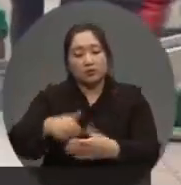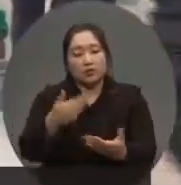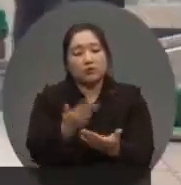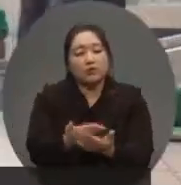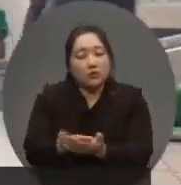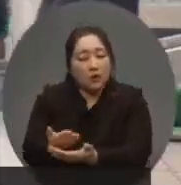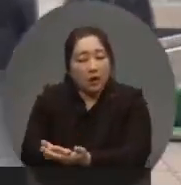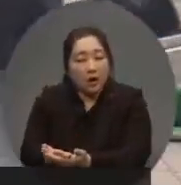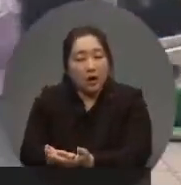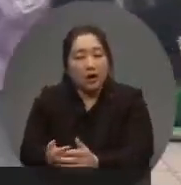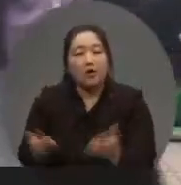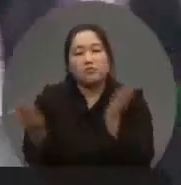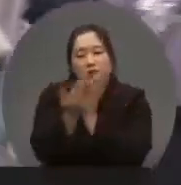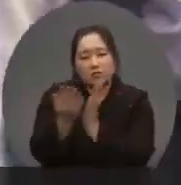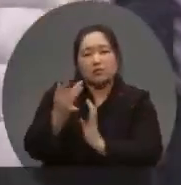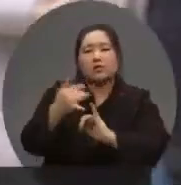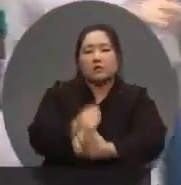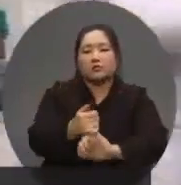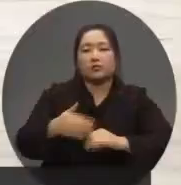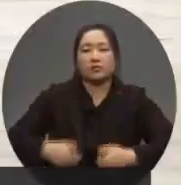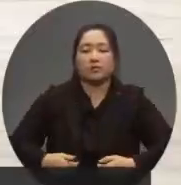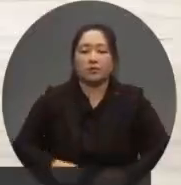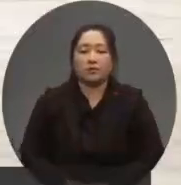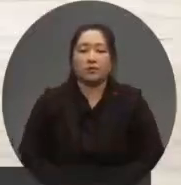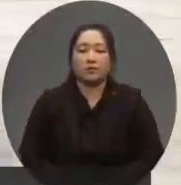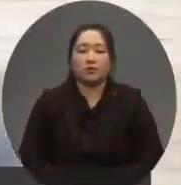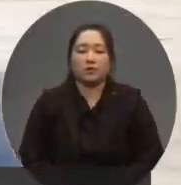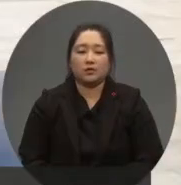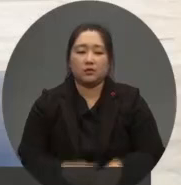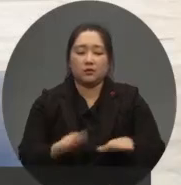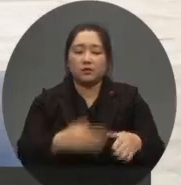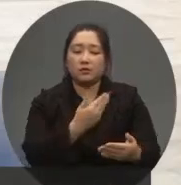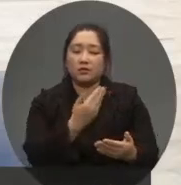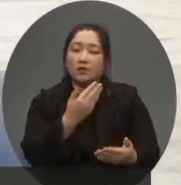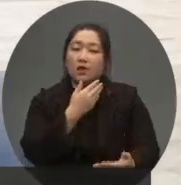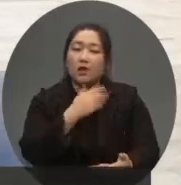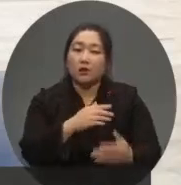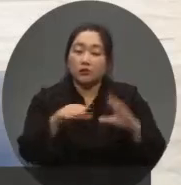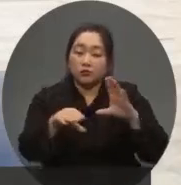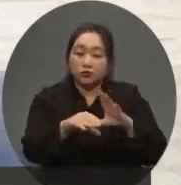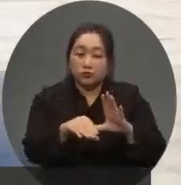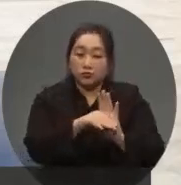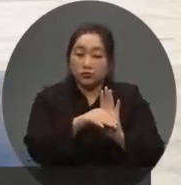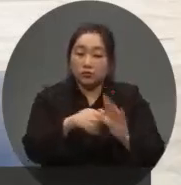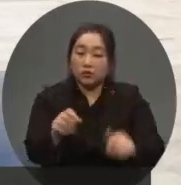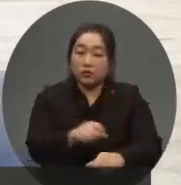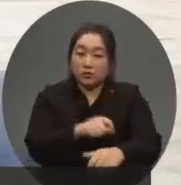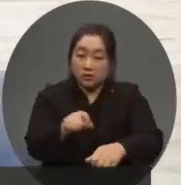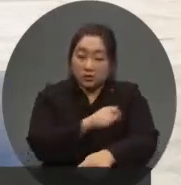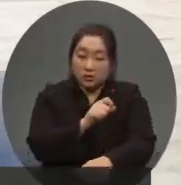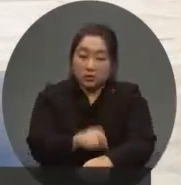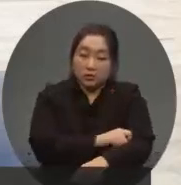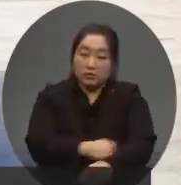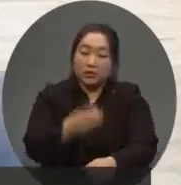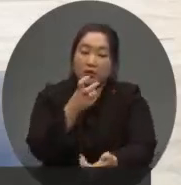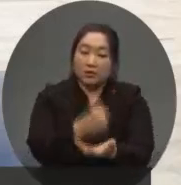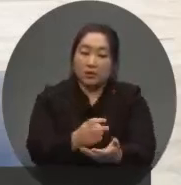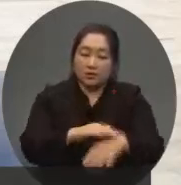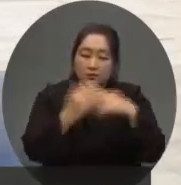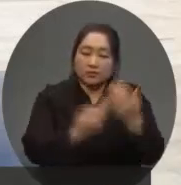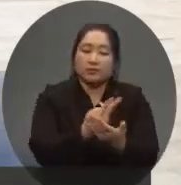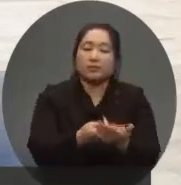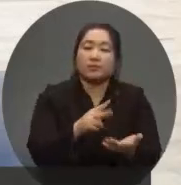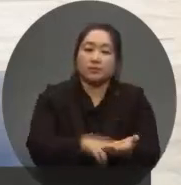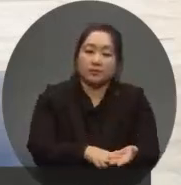있는 맞춤형 공약이 필요합니다 지금 최대 현안인 중부내륙 지원 특별법의 전부 개정 어